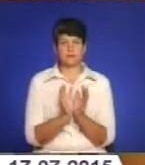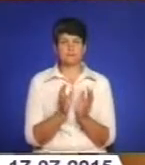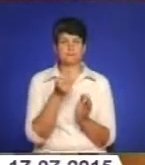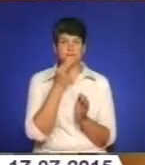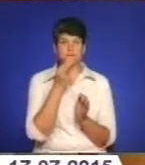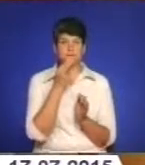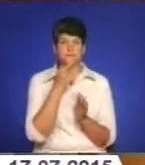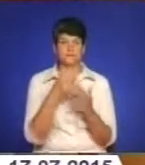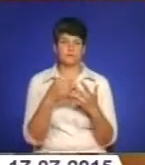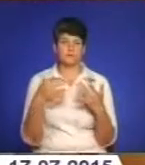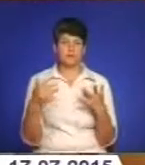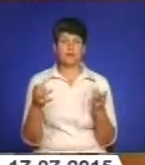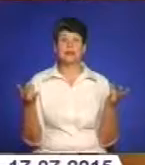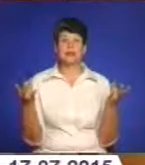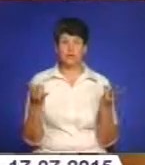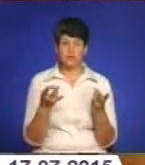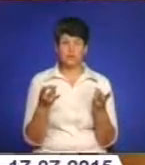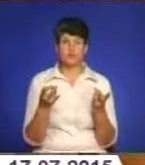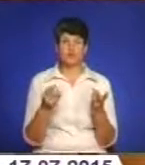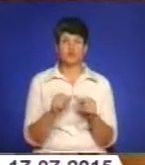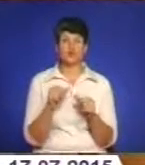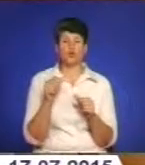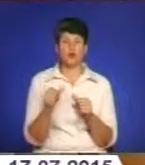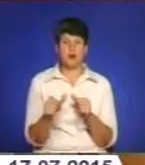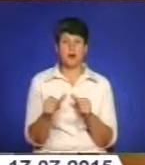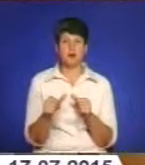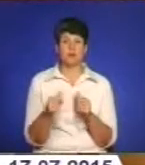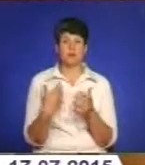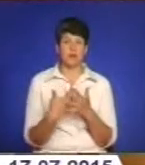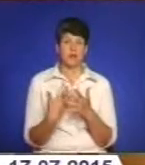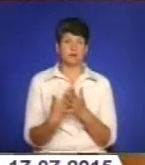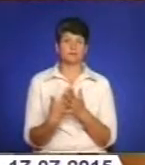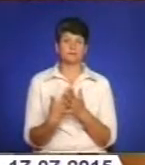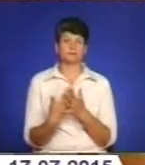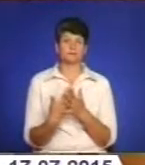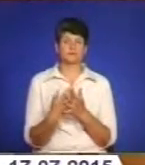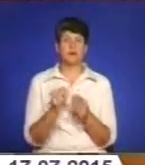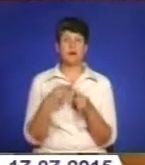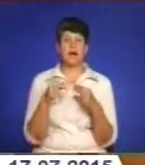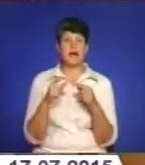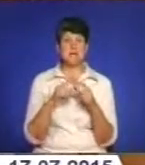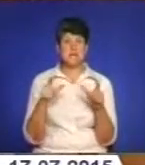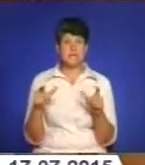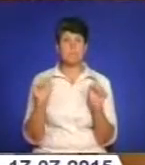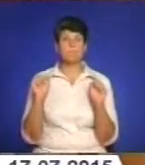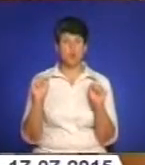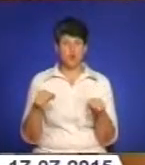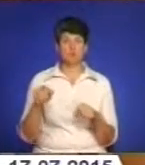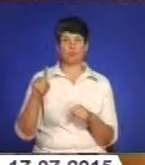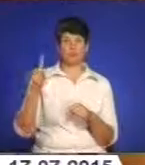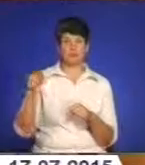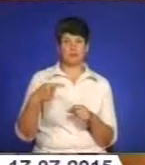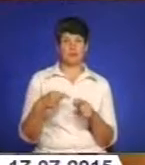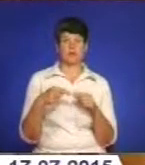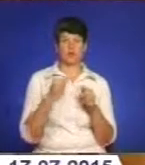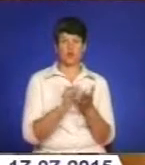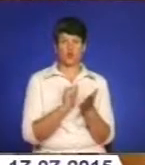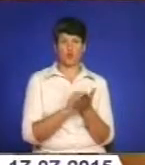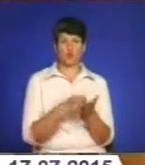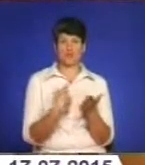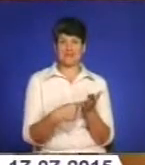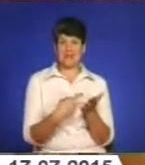продуктів. І при необхідності, зокрема, наприклад, в магазині ми можемо вимагати супровідну документацію,